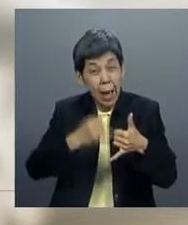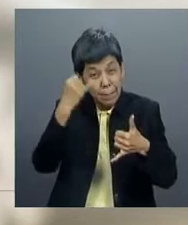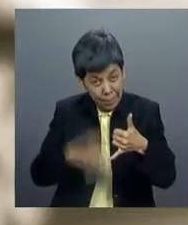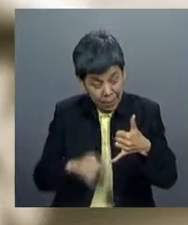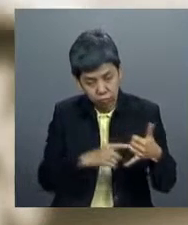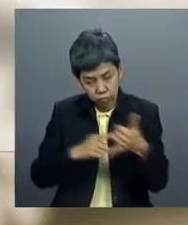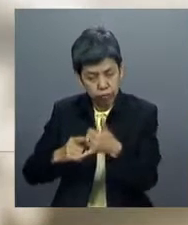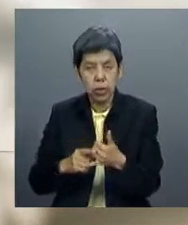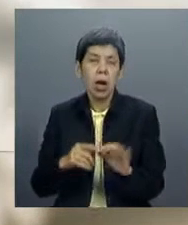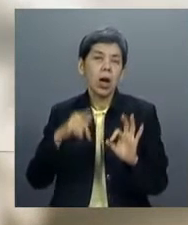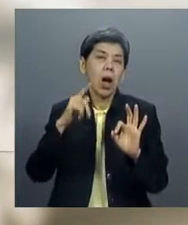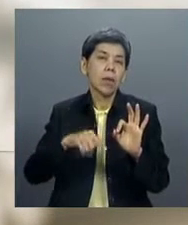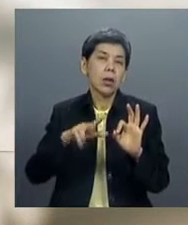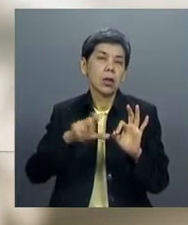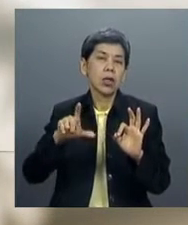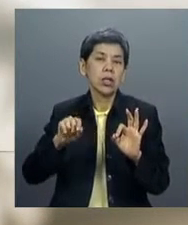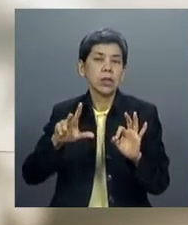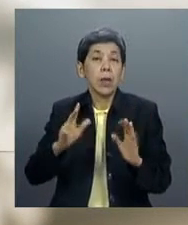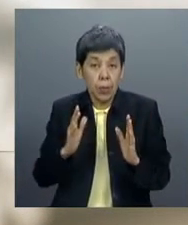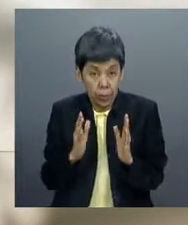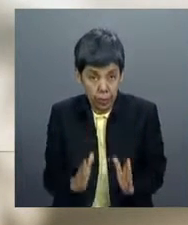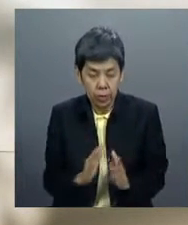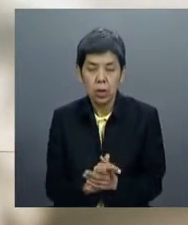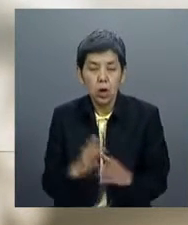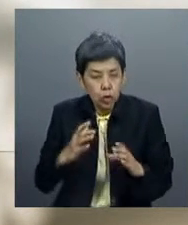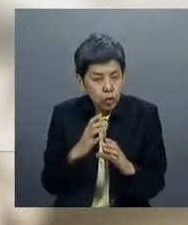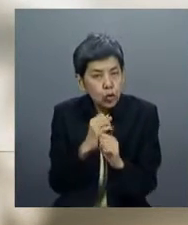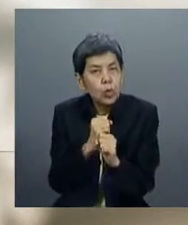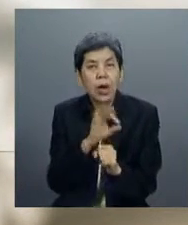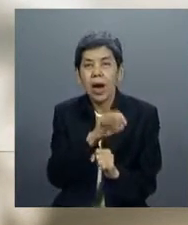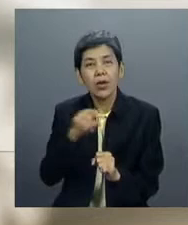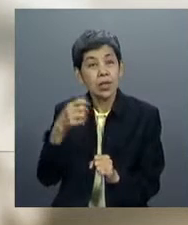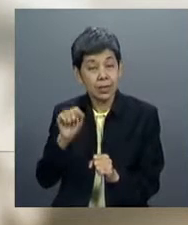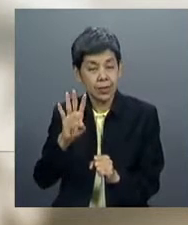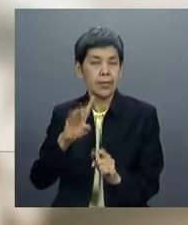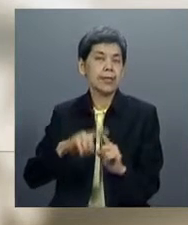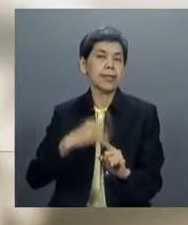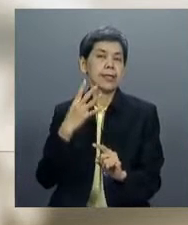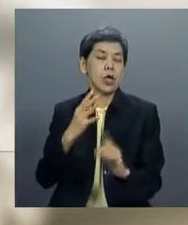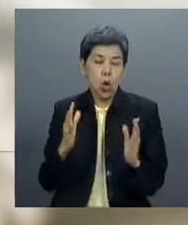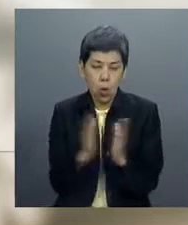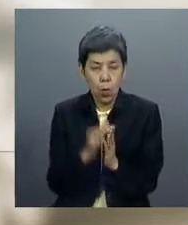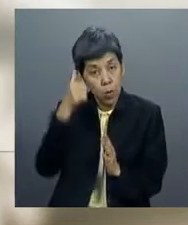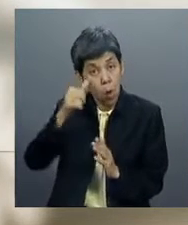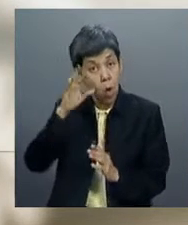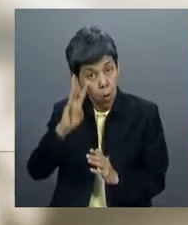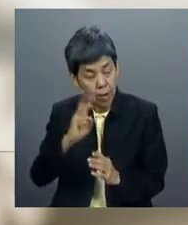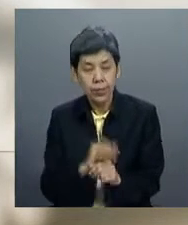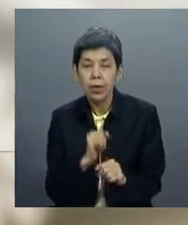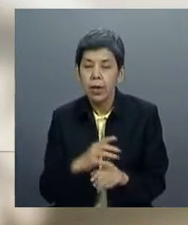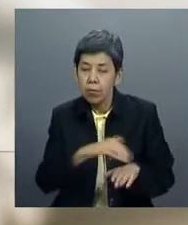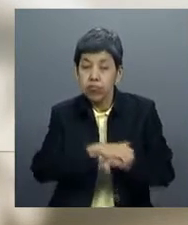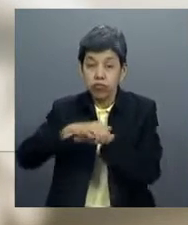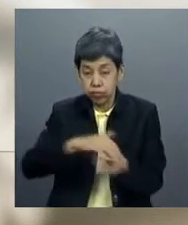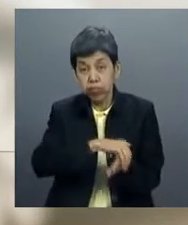ดี 9,323 คนและสรุประหว่างวันที่9ถึง14เมษายนรวม6วันยึดรถที่ฝ่าฝืนม